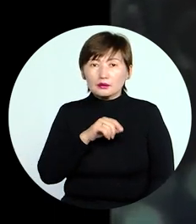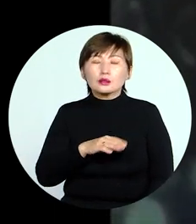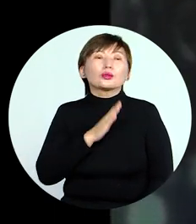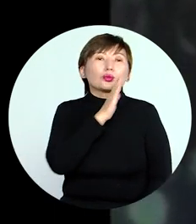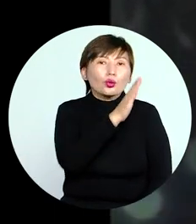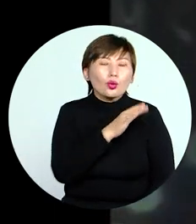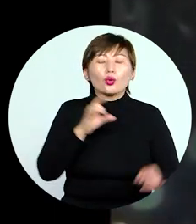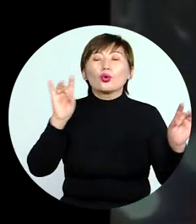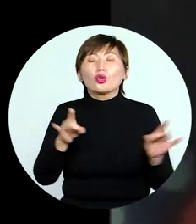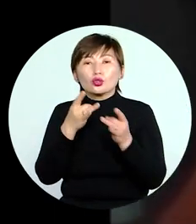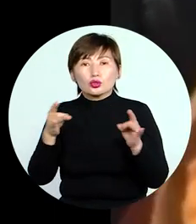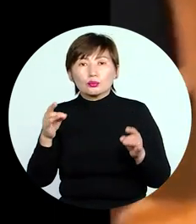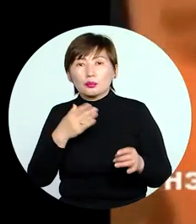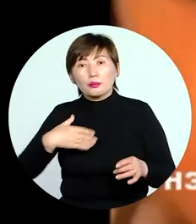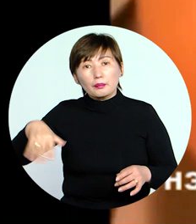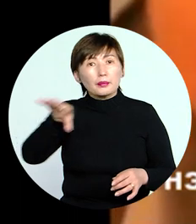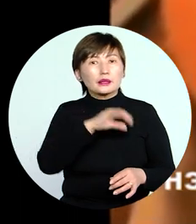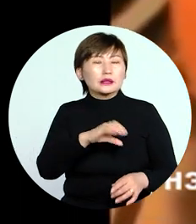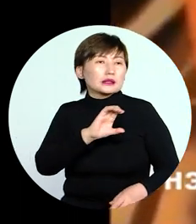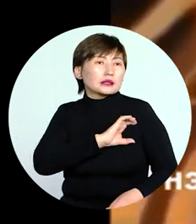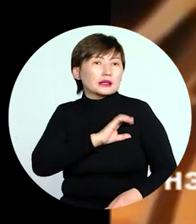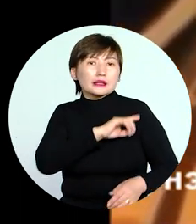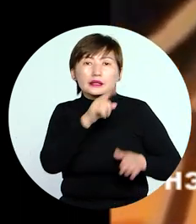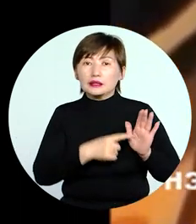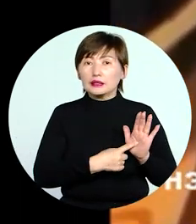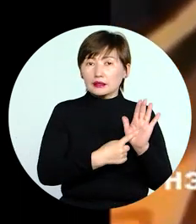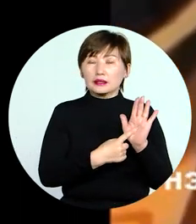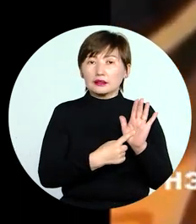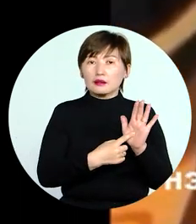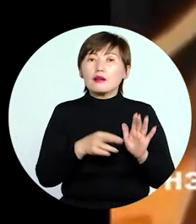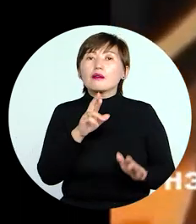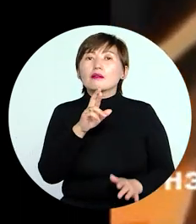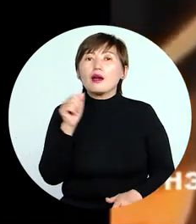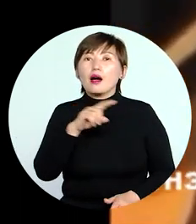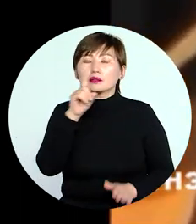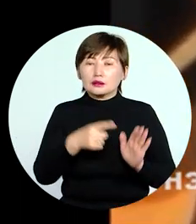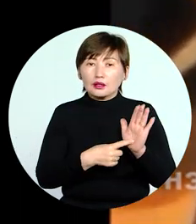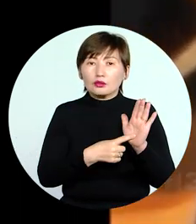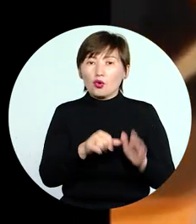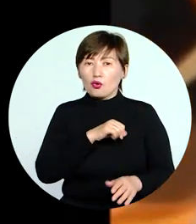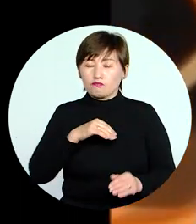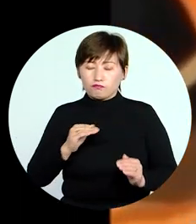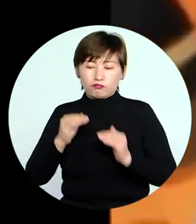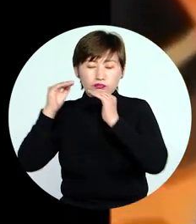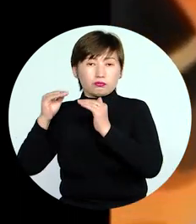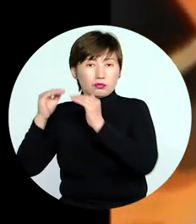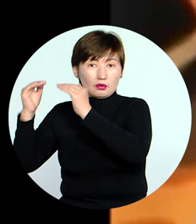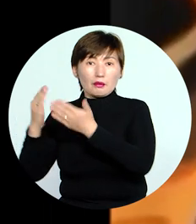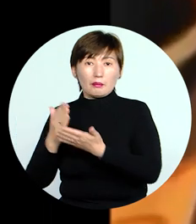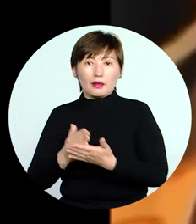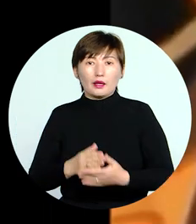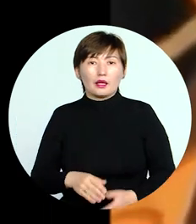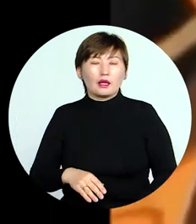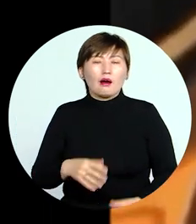юм энэ хөгжим гэдэг юм биднэрт орж ирж байгаа энэ сэтгэлийн илэрхийллийг хэрхэн гаргаж байна гэдэг бол өөр төвшөнд очицсан юм.